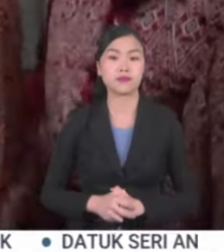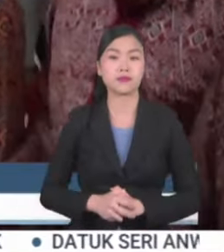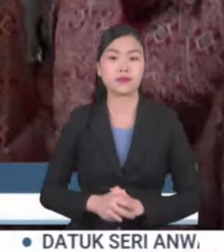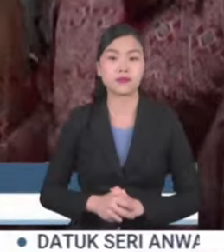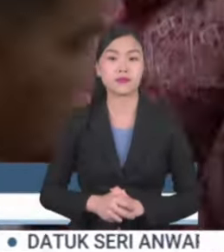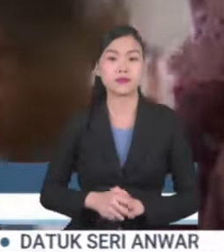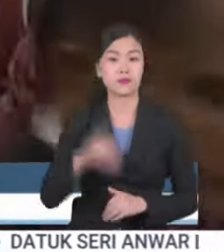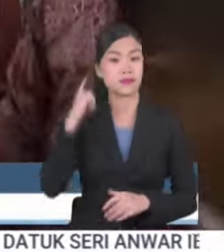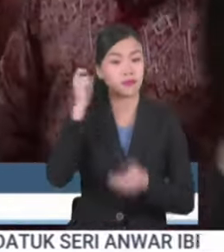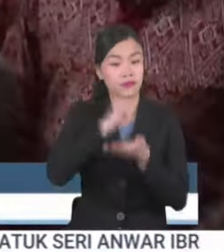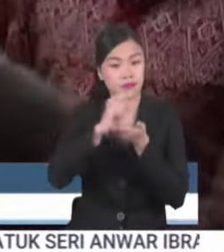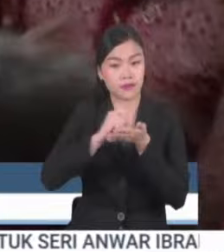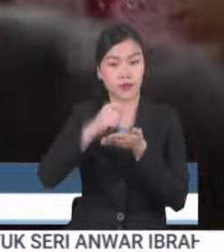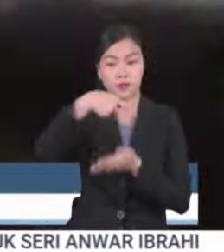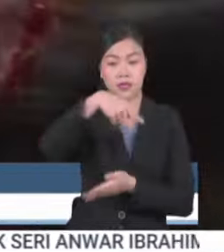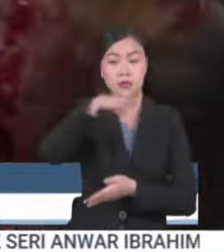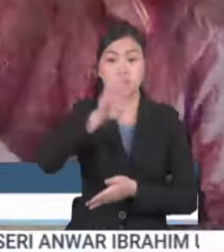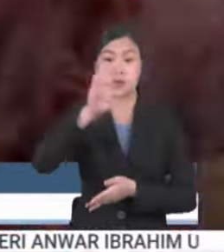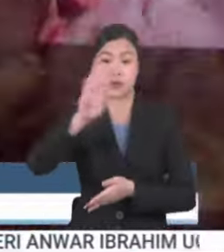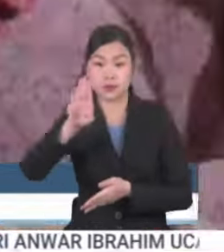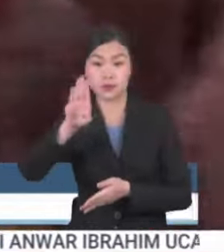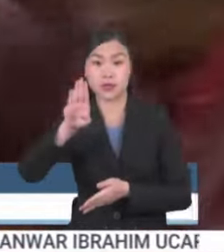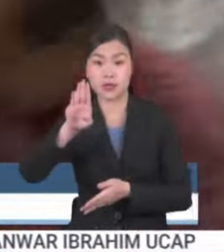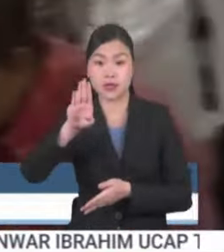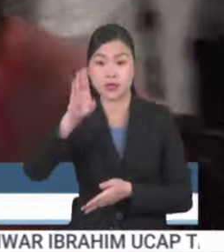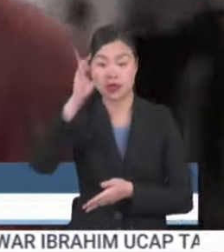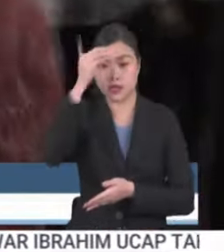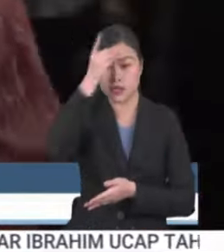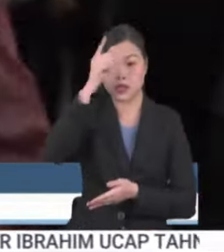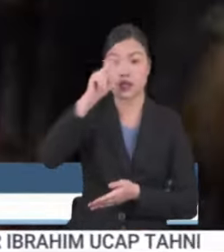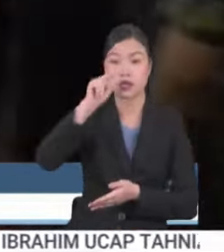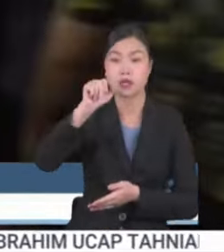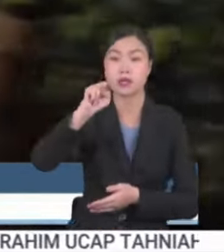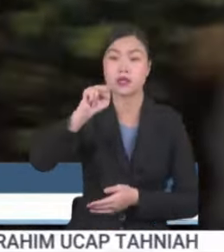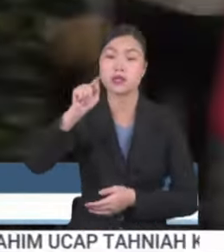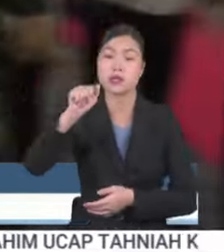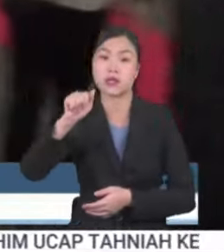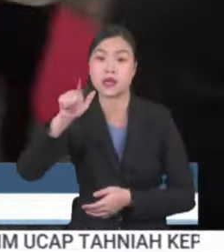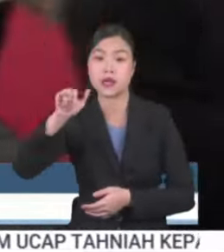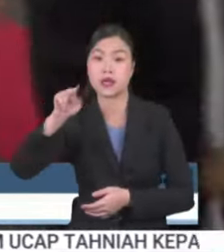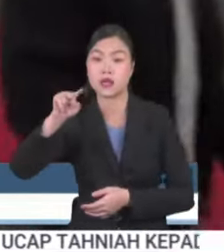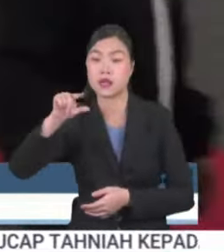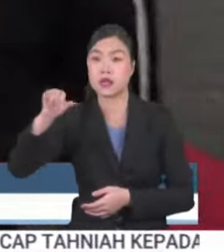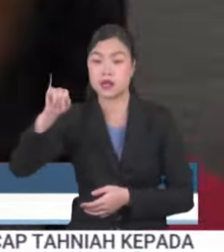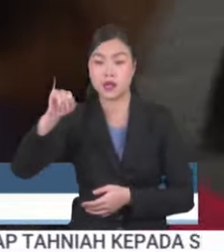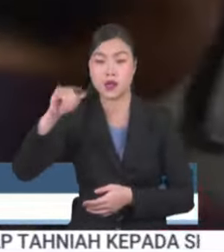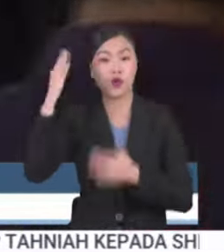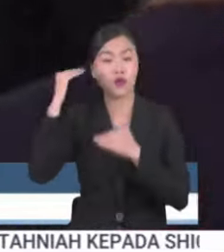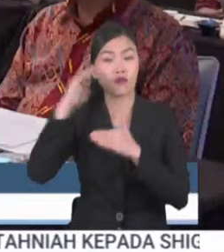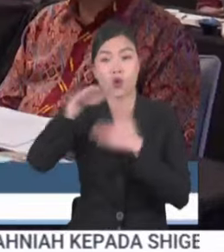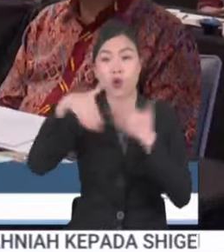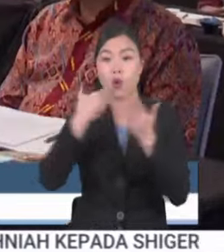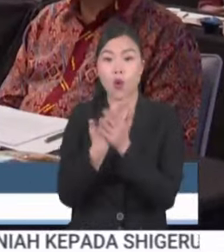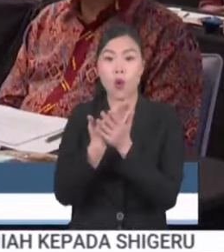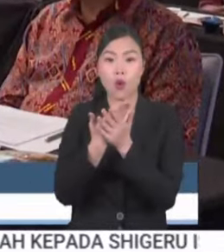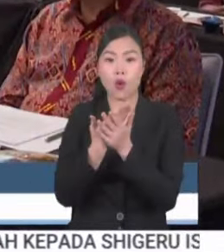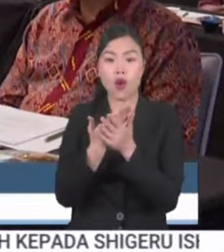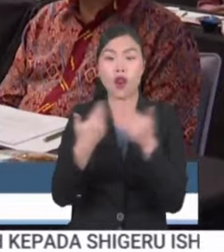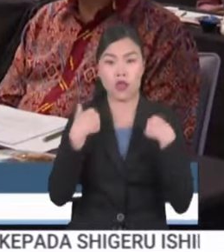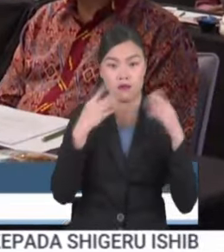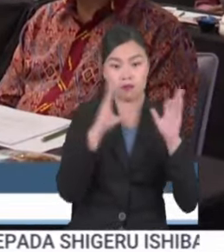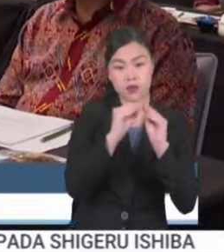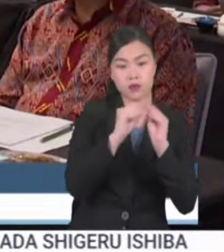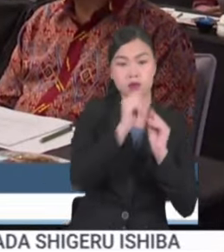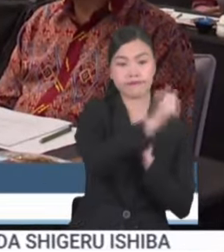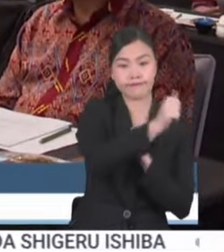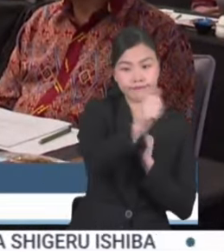Justru Setiausaha Agong PBB, Datuk Seri Alexander Nantalinggi berharap semua 82 cawangan dan ranting selesai mengadakan mesyuarat